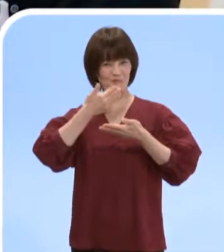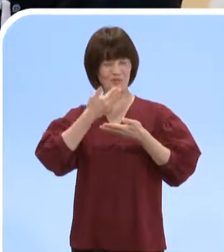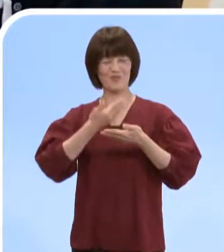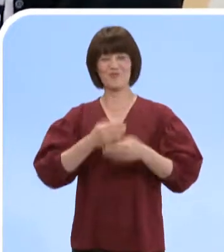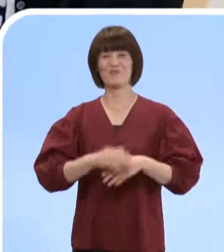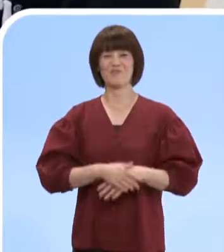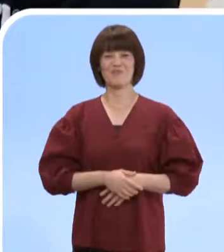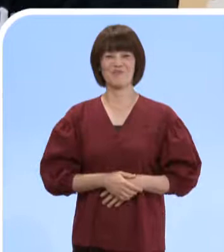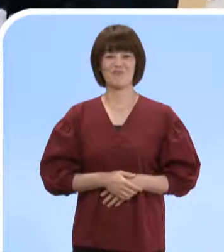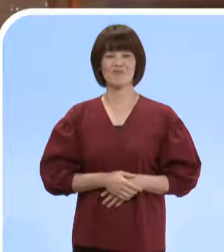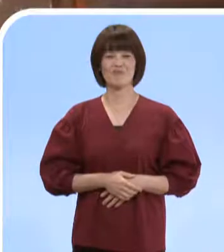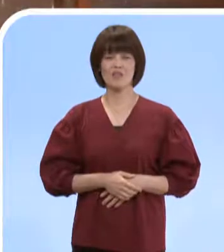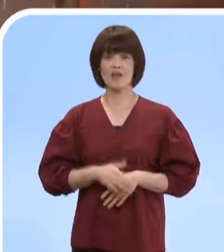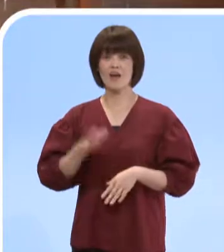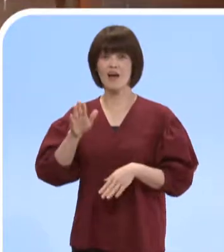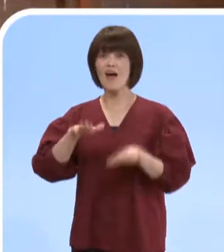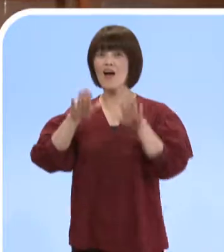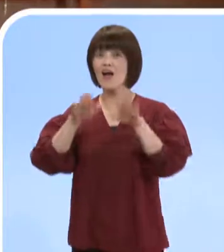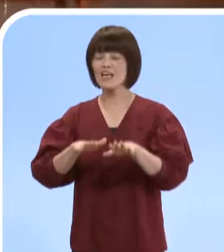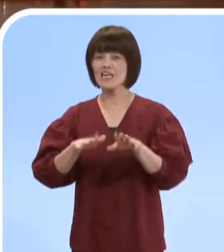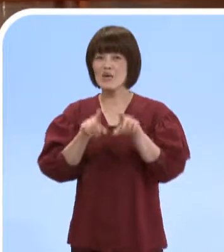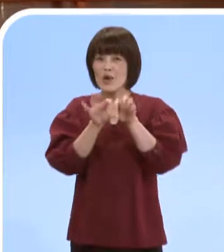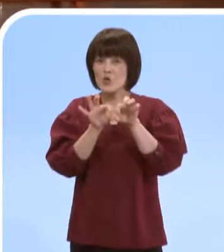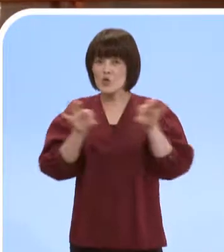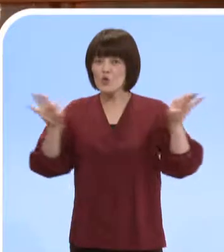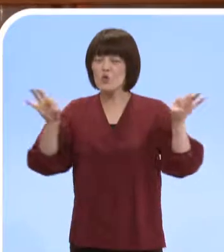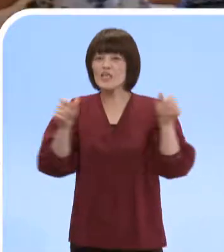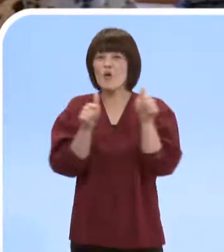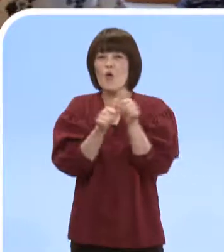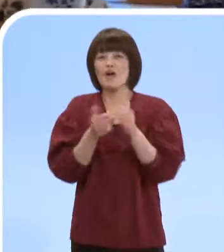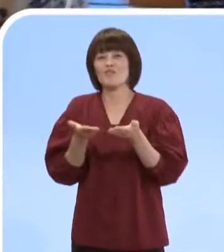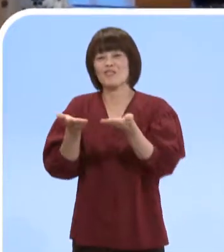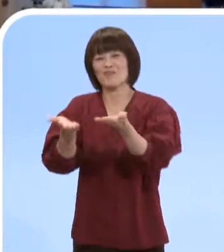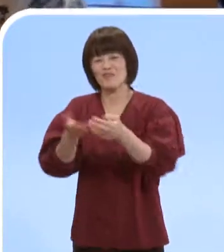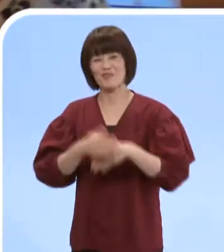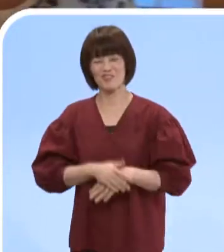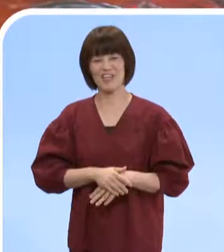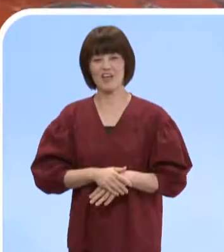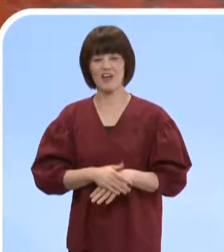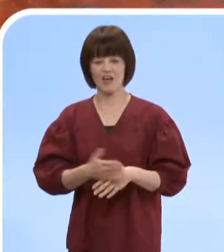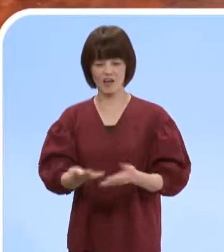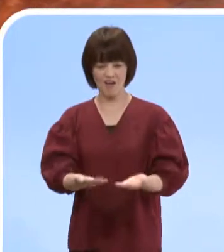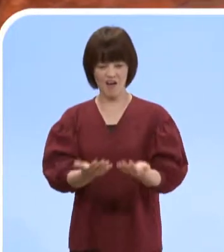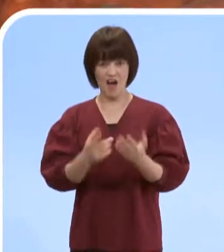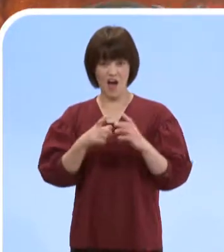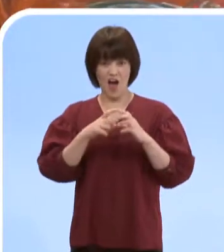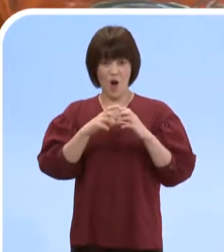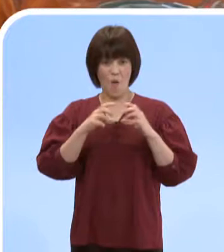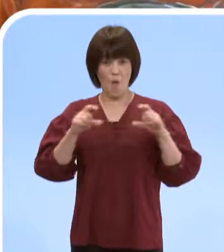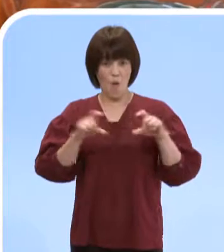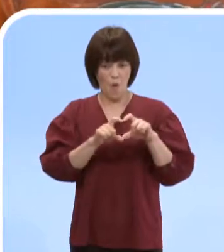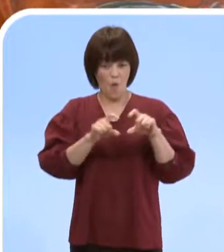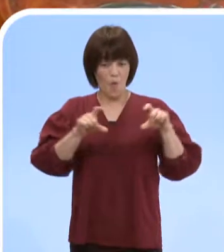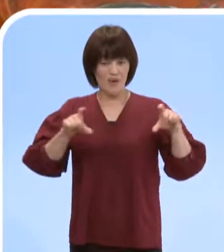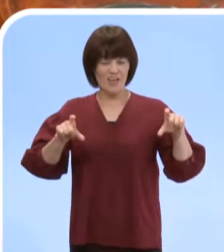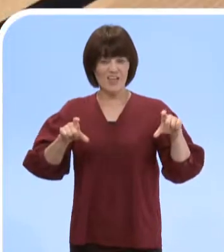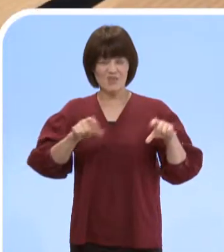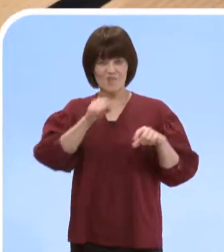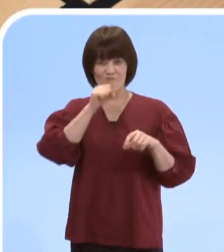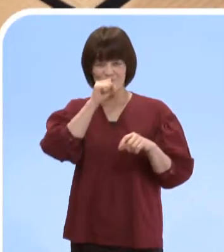の味出します。 わー、大きい。 いい色してますやん